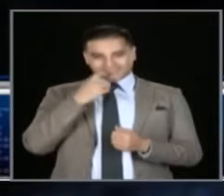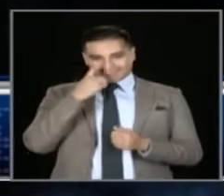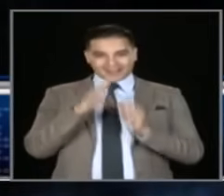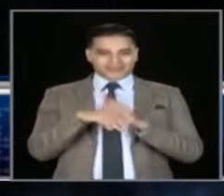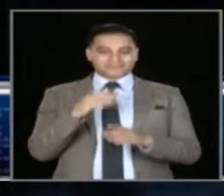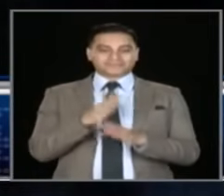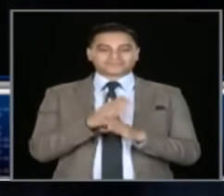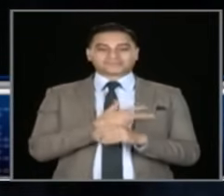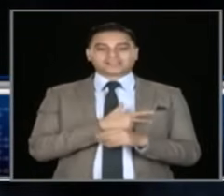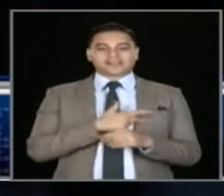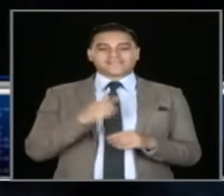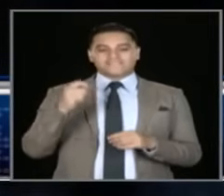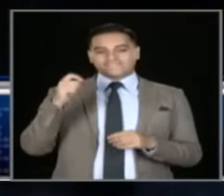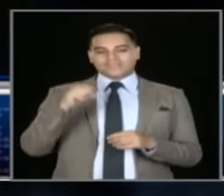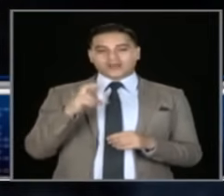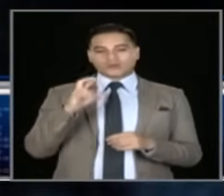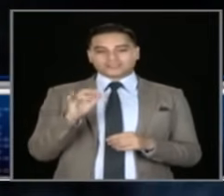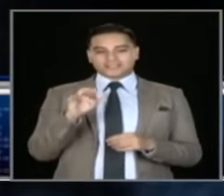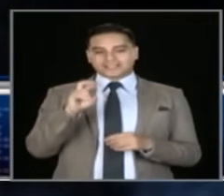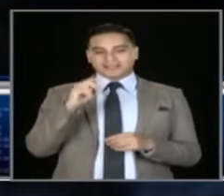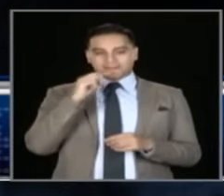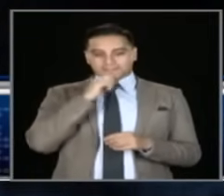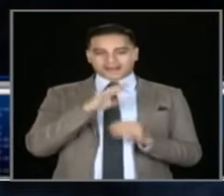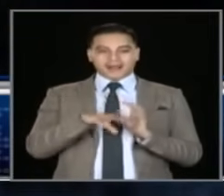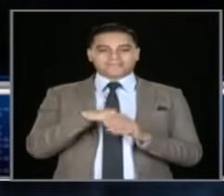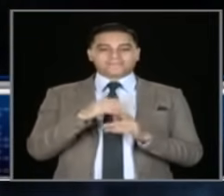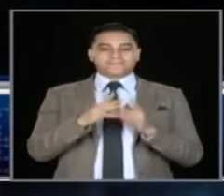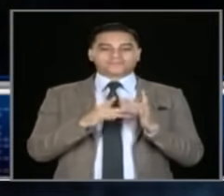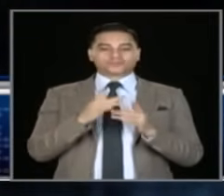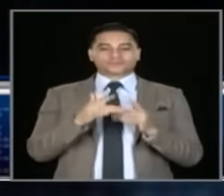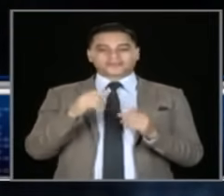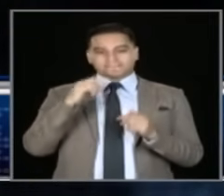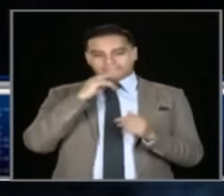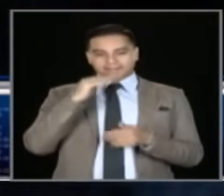فنانة قامت بدور فوزية في مسلسل بنت اسمها زيت.